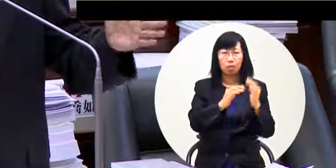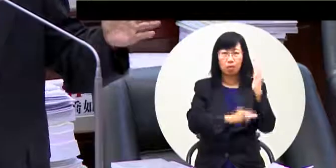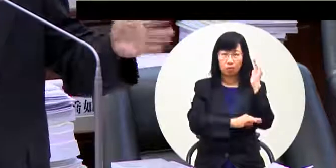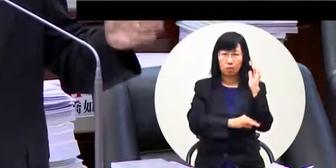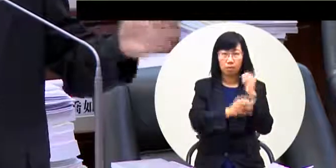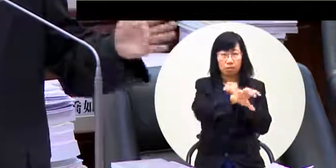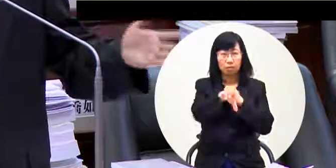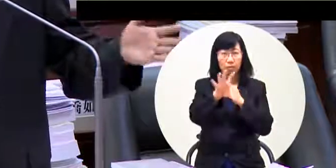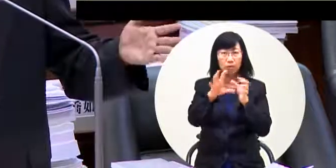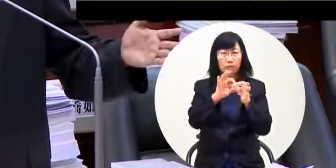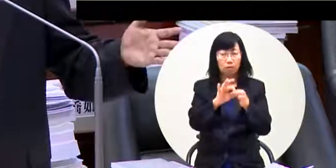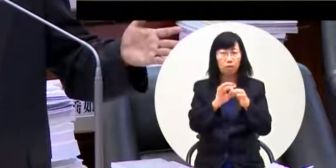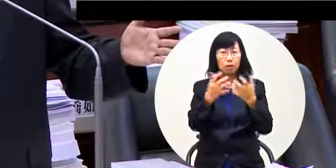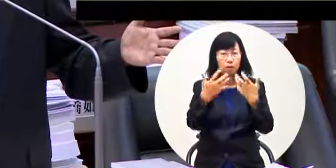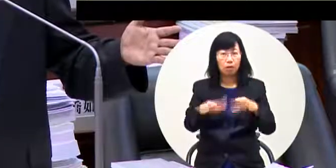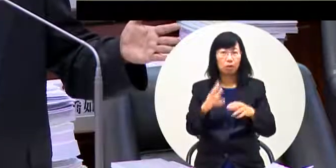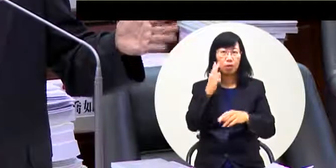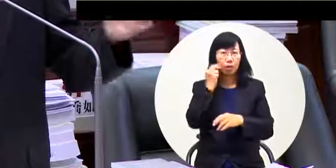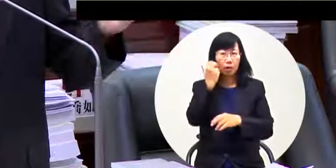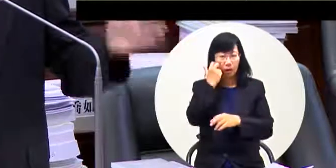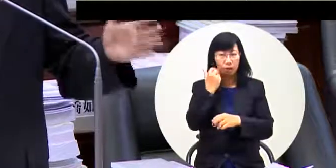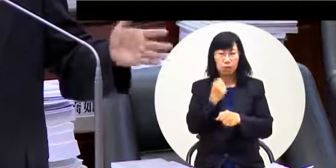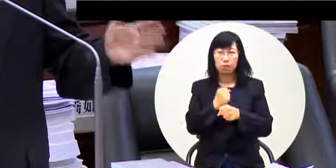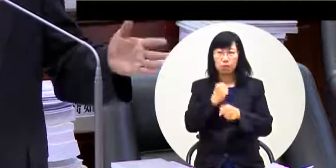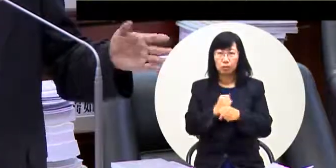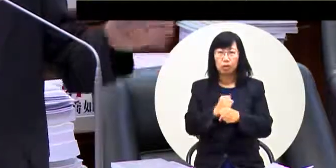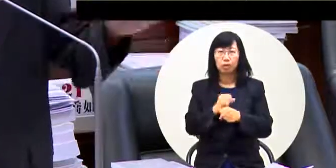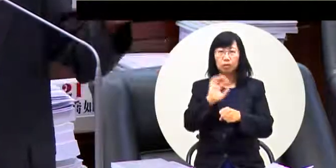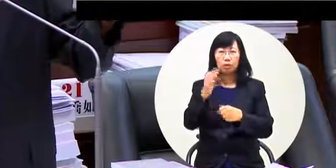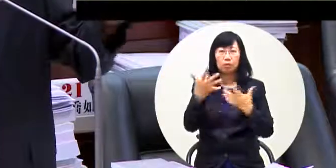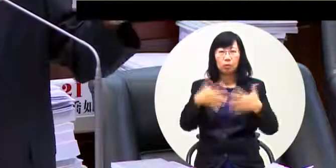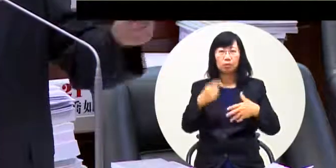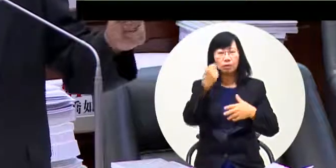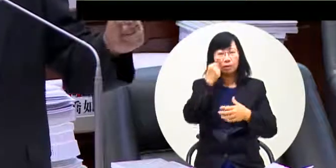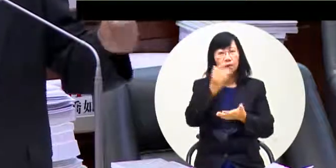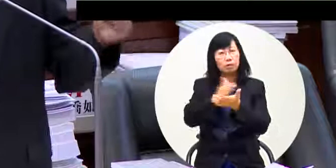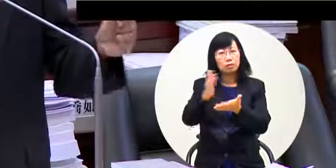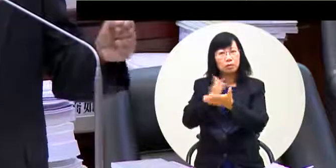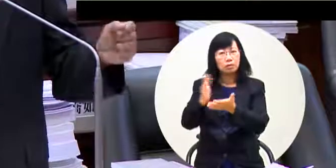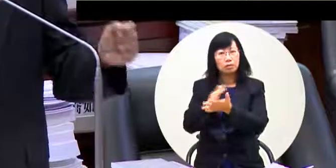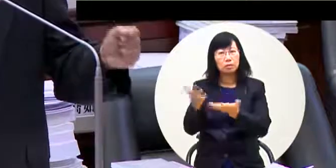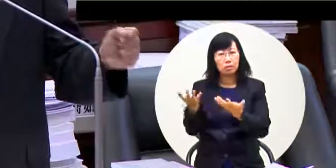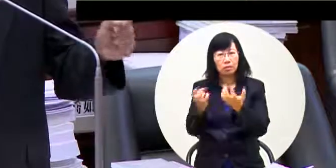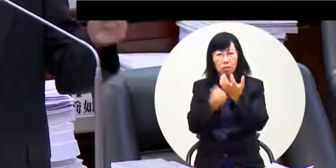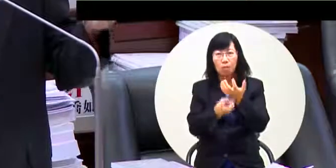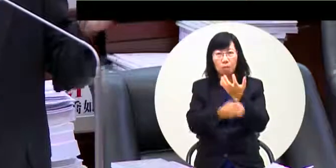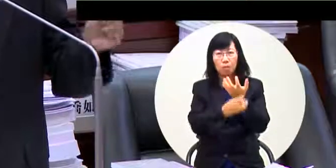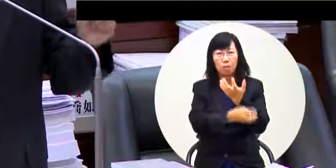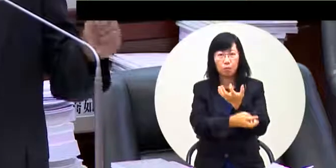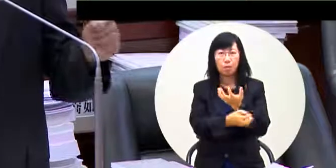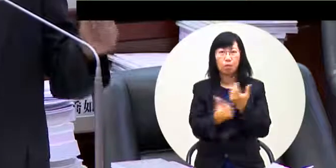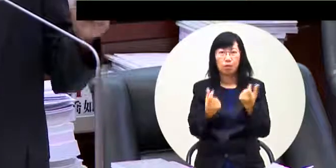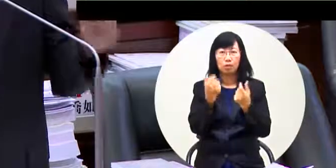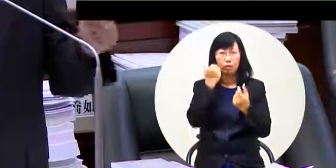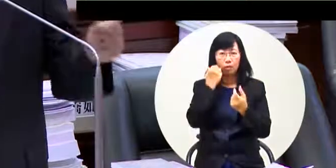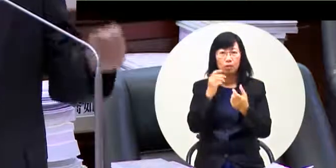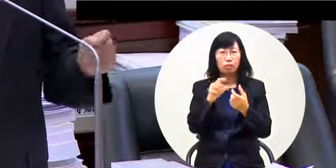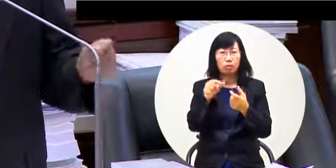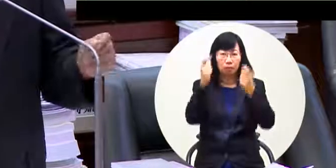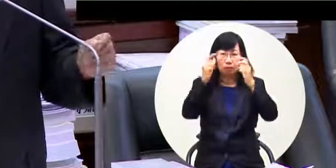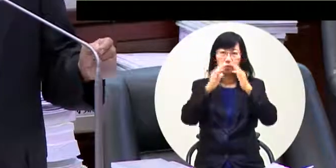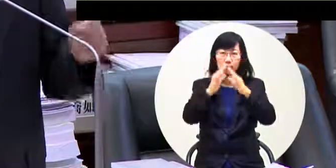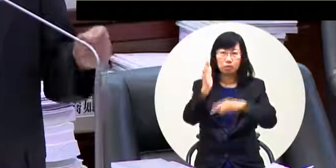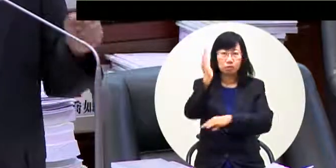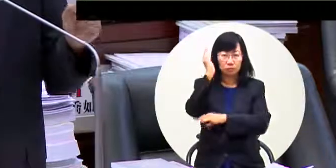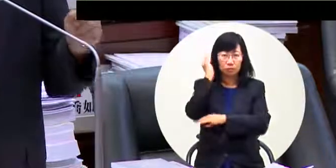人生产没得放晒，就渐渐连我们的炉渣，高雄市政府燃烧垃圾的